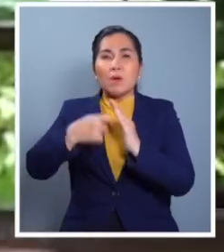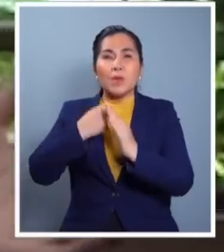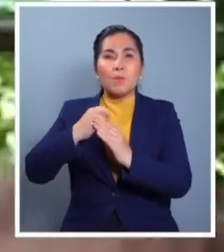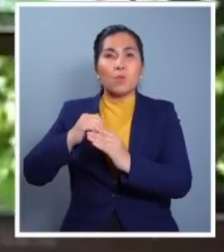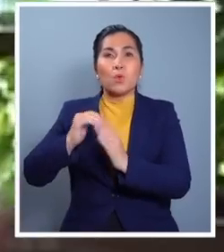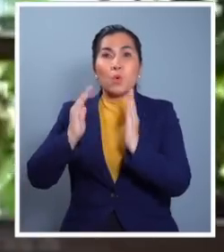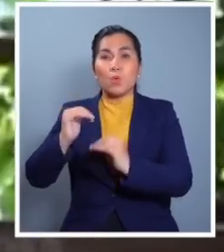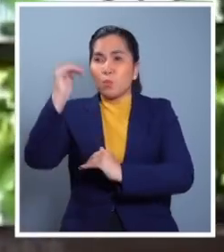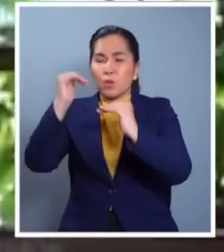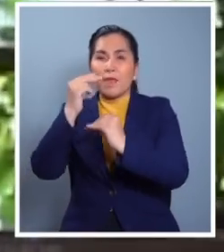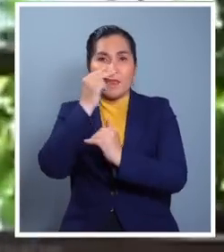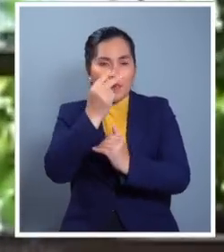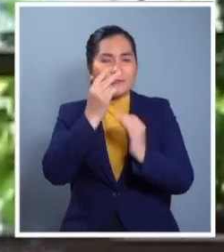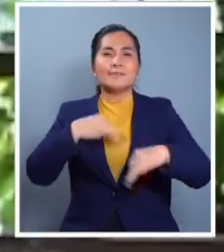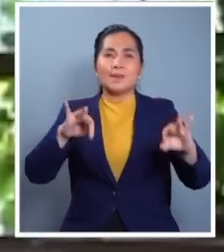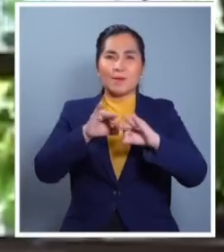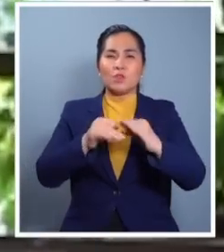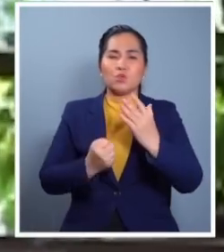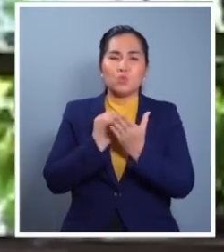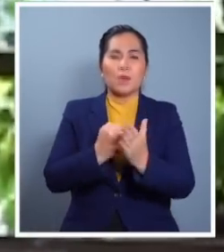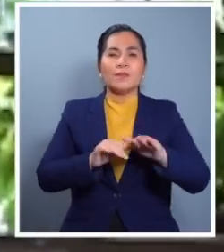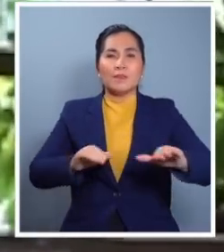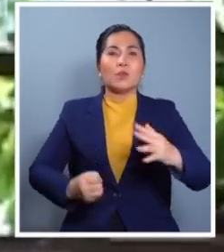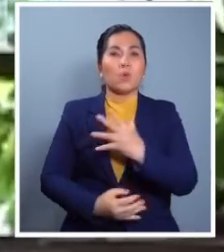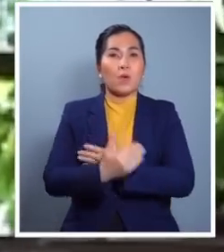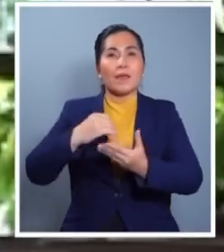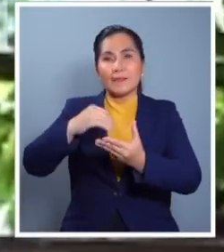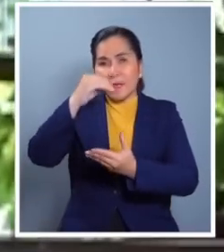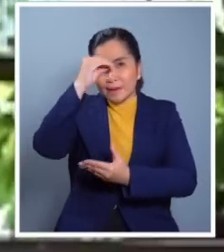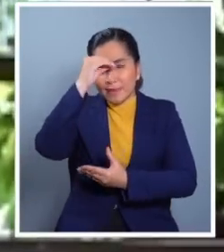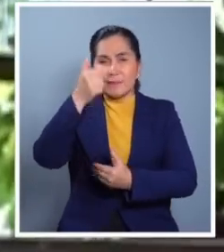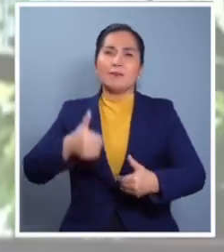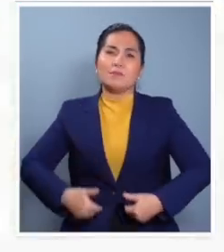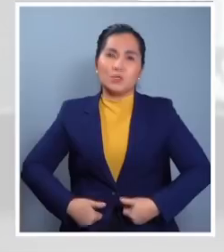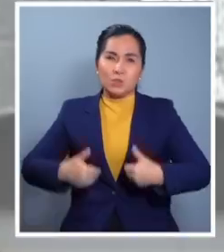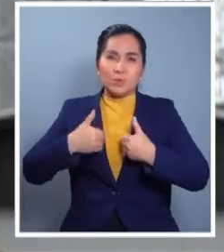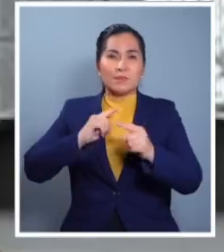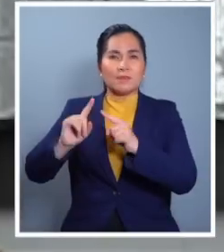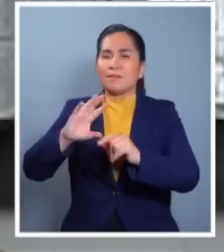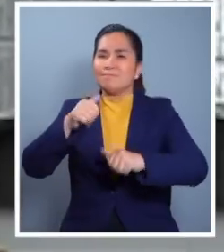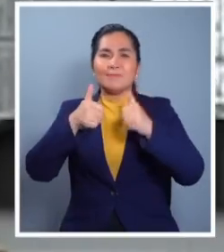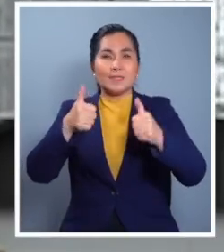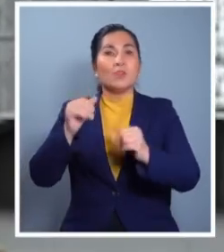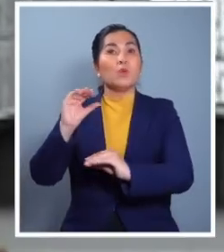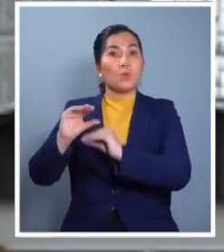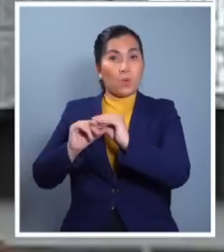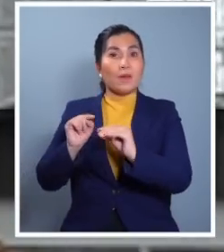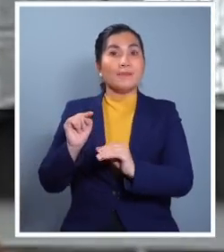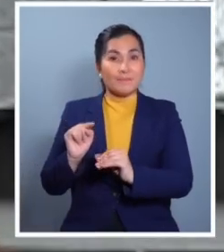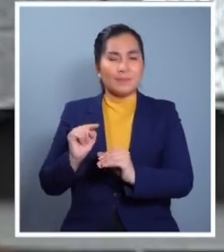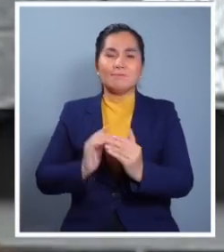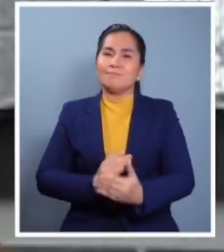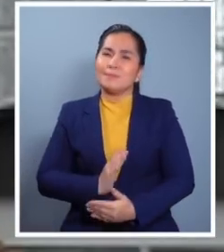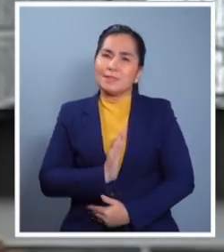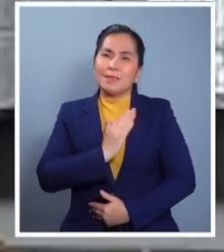ำให้เด็กใน3จังหวัดชายแดนใต้มีโอกาสมากขึ้นในทางด้านการศึกษาการเป็นอยู่การใช้ชีวิตนะคะ โครงการนี้ถือว่าเป็นเกียร